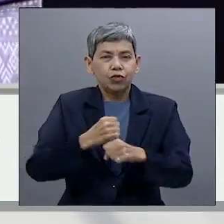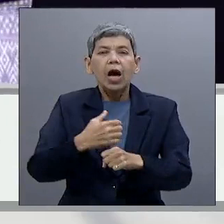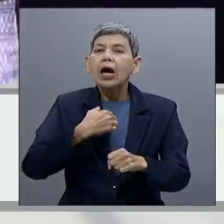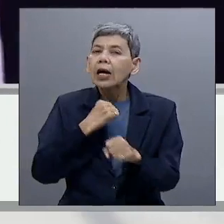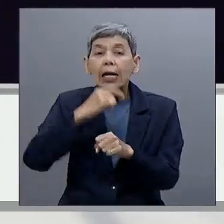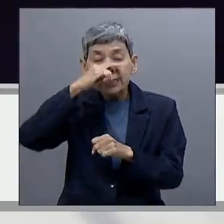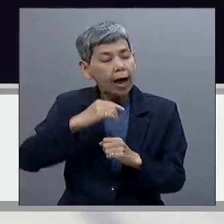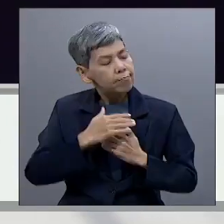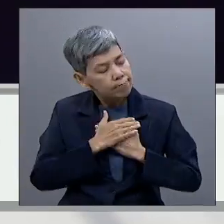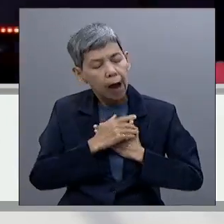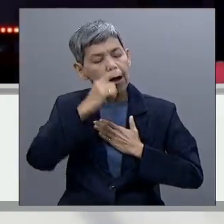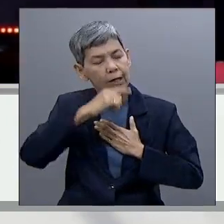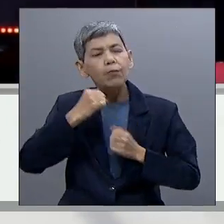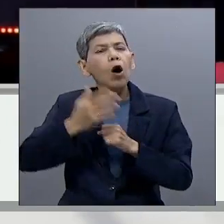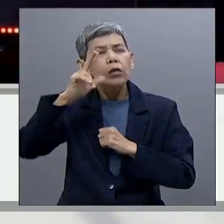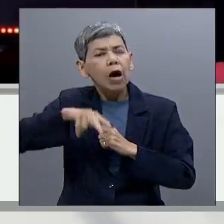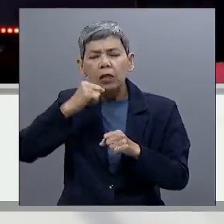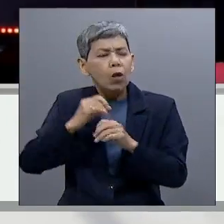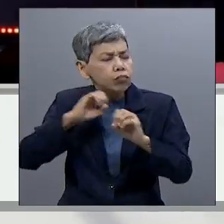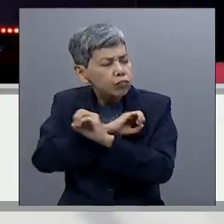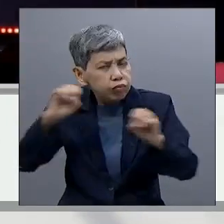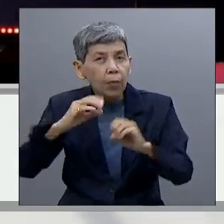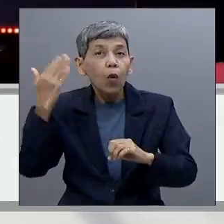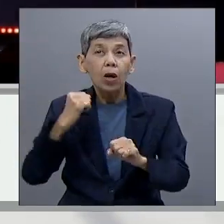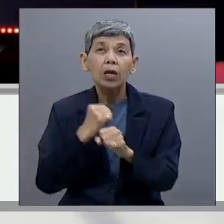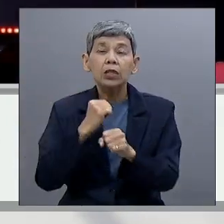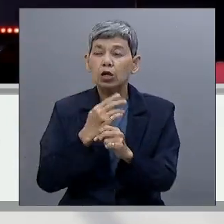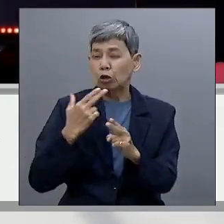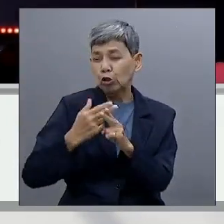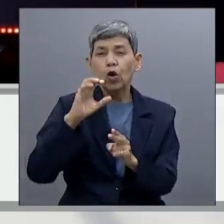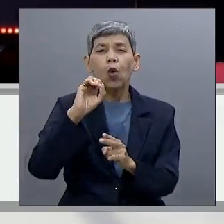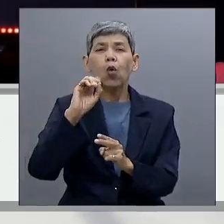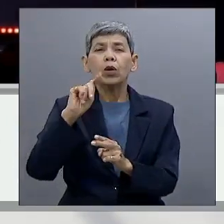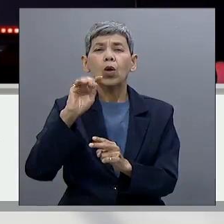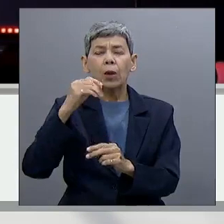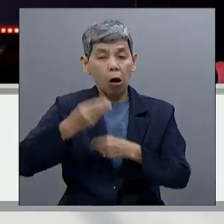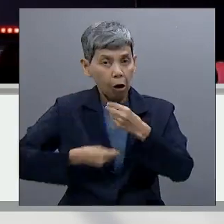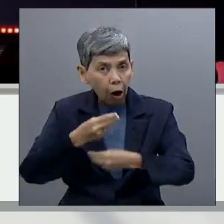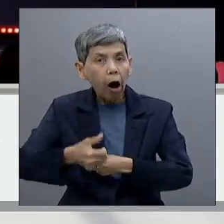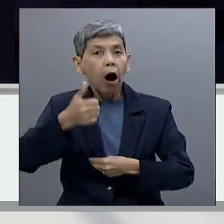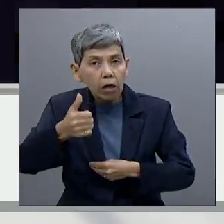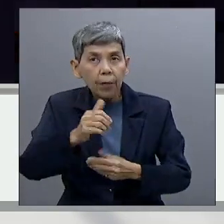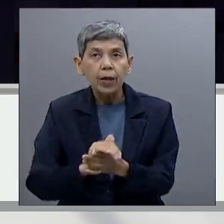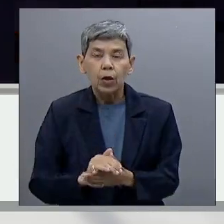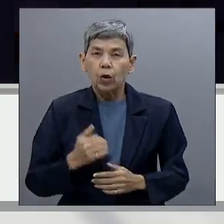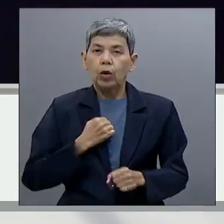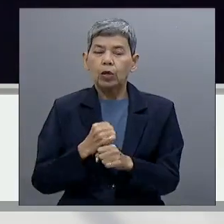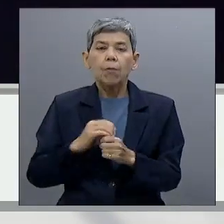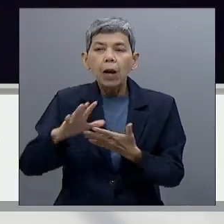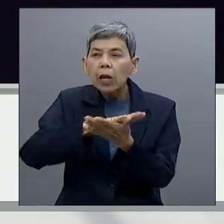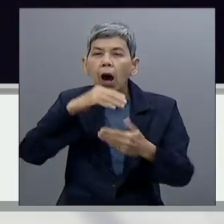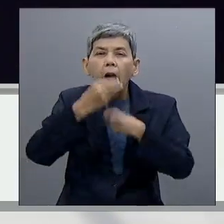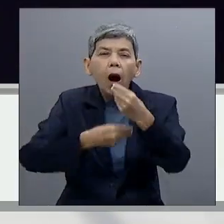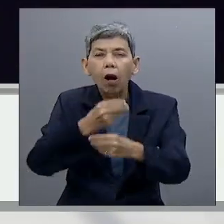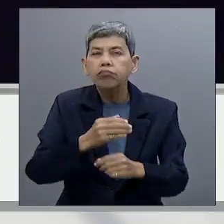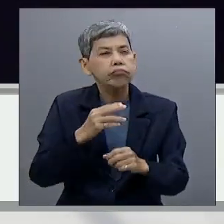ที่ไทยรักไทยในอดีตยังไม่ได้ทำตอนที่ยุคโอท็อปนั่นนะคะโอท็อปเนี่ยขายดีในประเทศแต่พอเป็นนอกประเทศเนี่ย